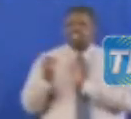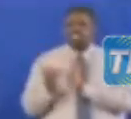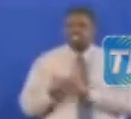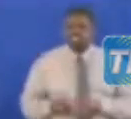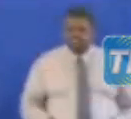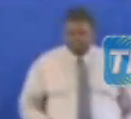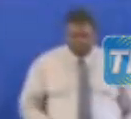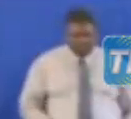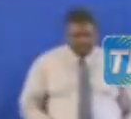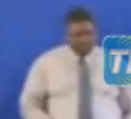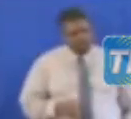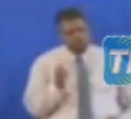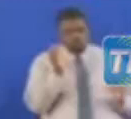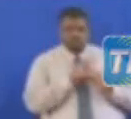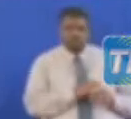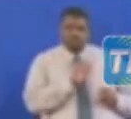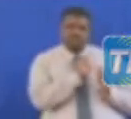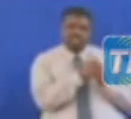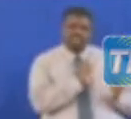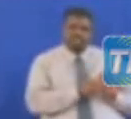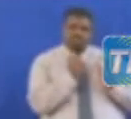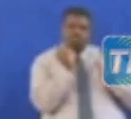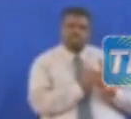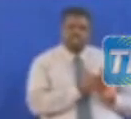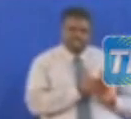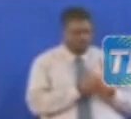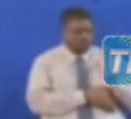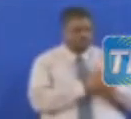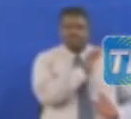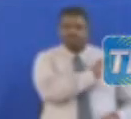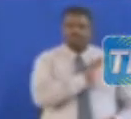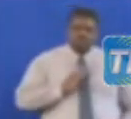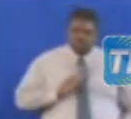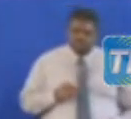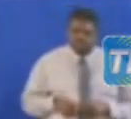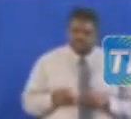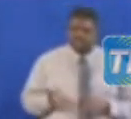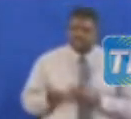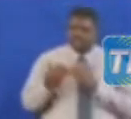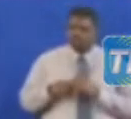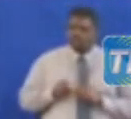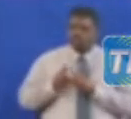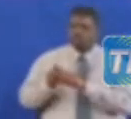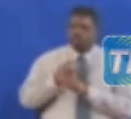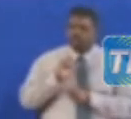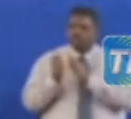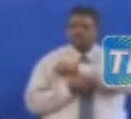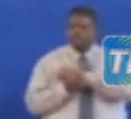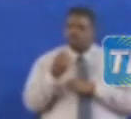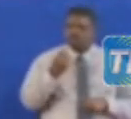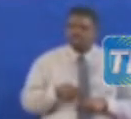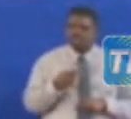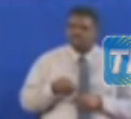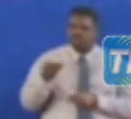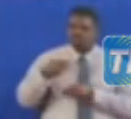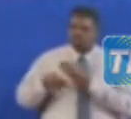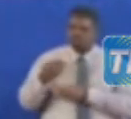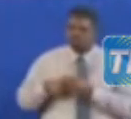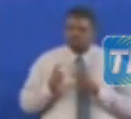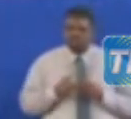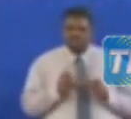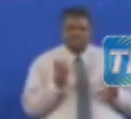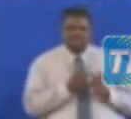sheria. Tutakamilisha marekebisho ya sheria iliyoanzisha bodi ili iweze kuendana na mabadiliko ya kisera na kiuchumi, lakini